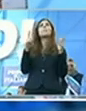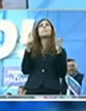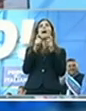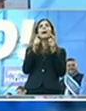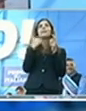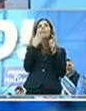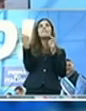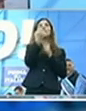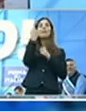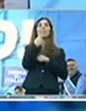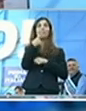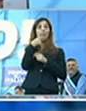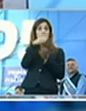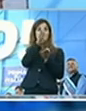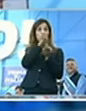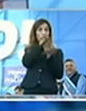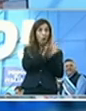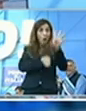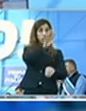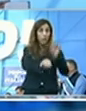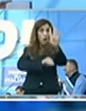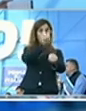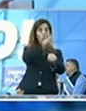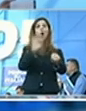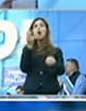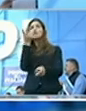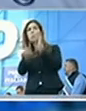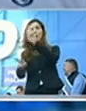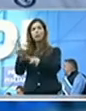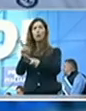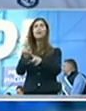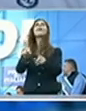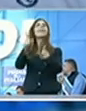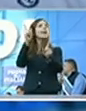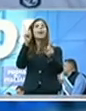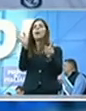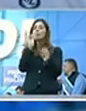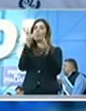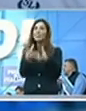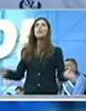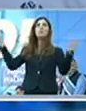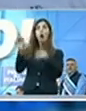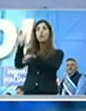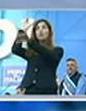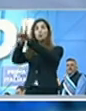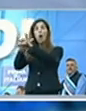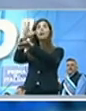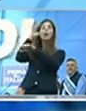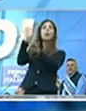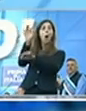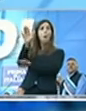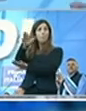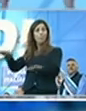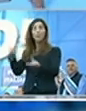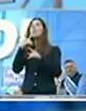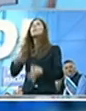l'esame, deve diventare il leader di un partito che cerca, di una coalizione che cerca di andare al governo. Io mi aspetto questo oggi dalla piazza. Se non c'è, è solamente un